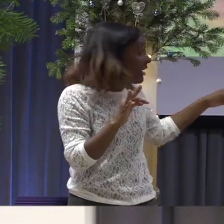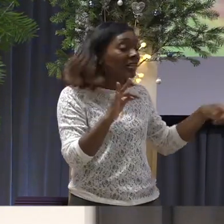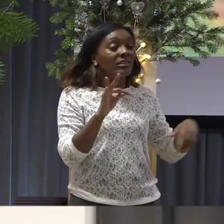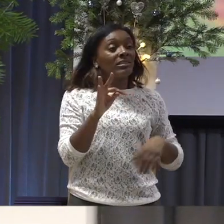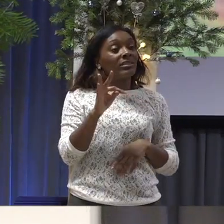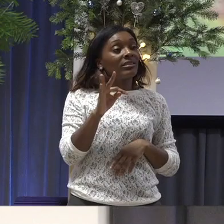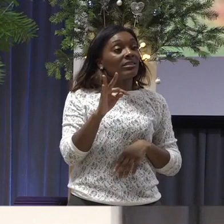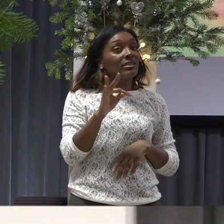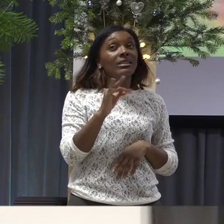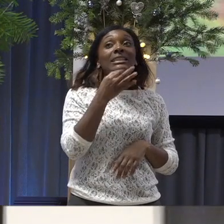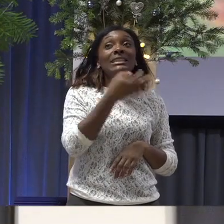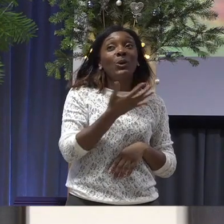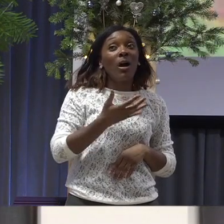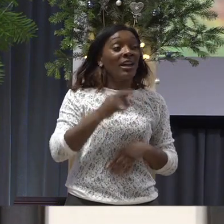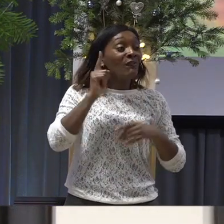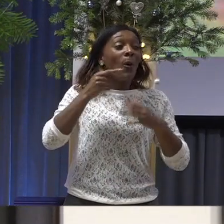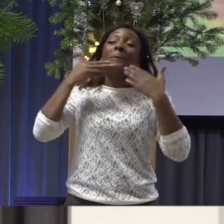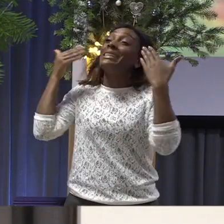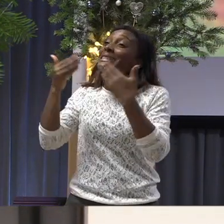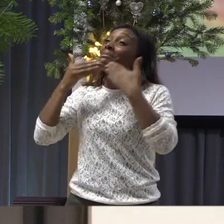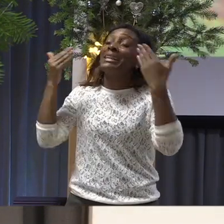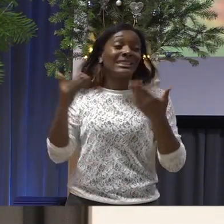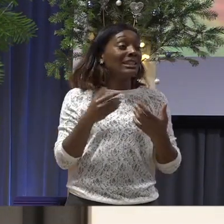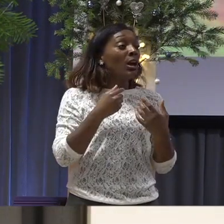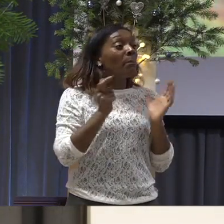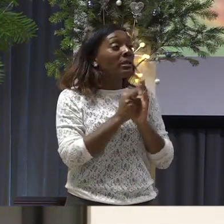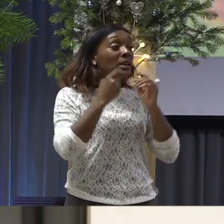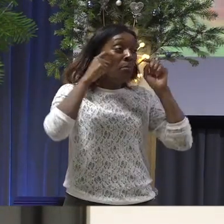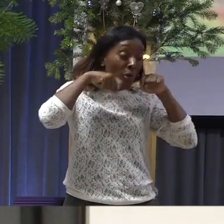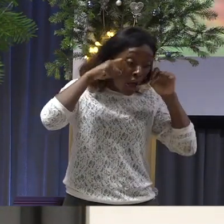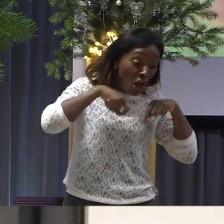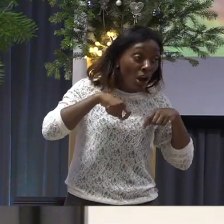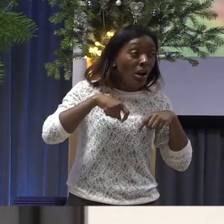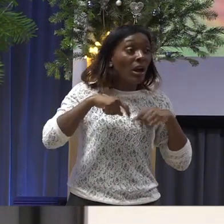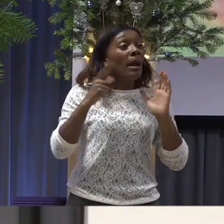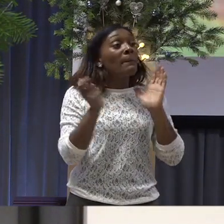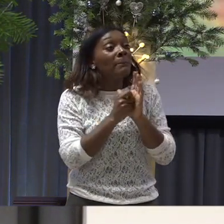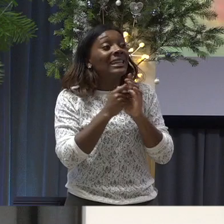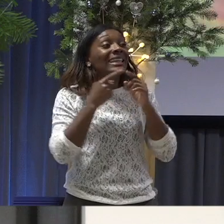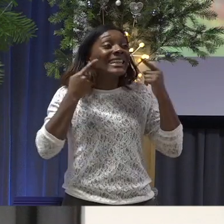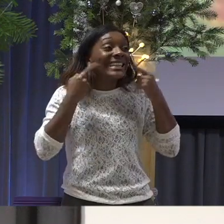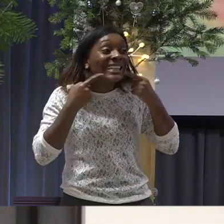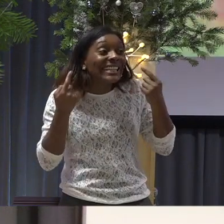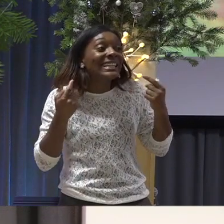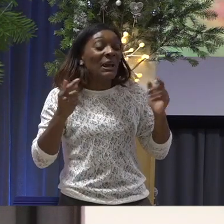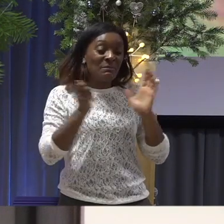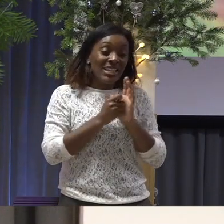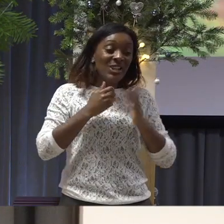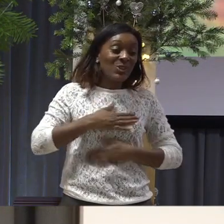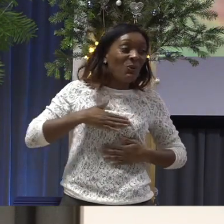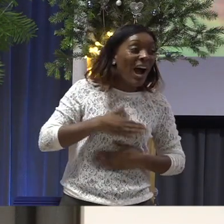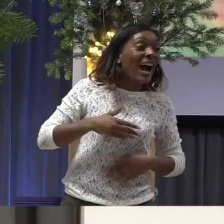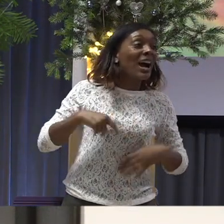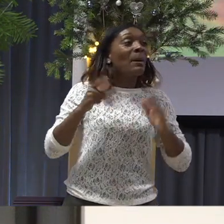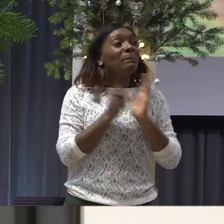je réussis ou quand j'échoue, quand je pleure ou quand je ris ou que je suis dans la joie, rendez grâce.